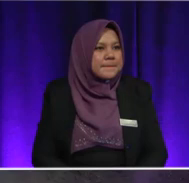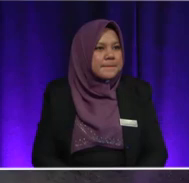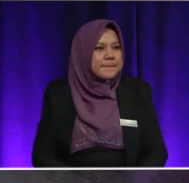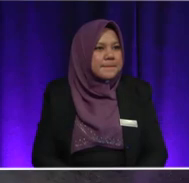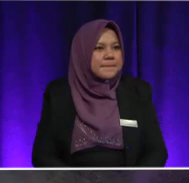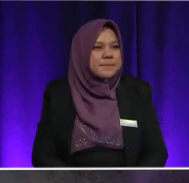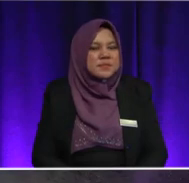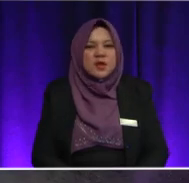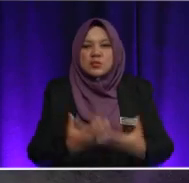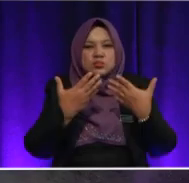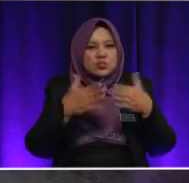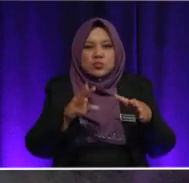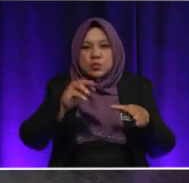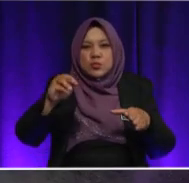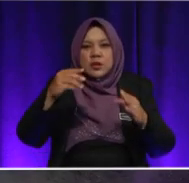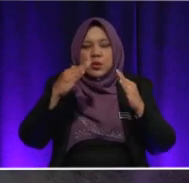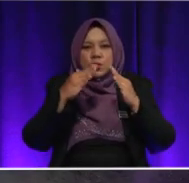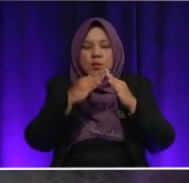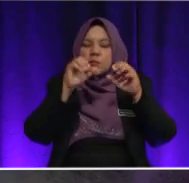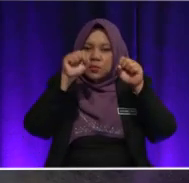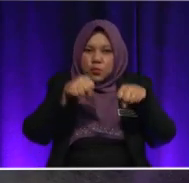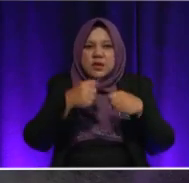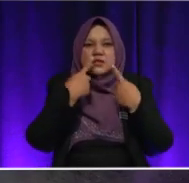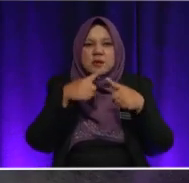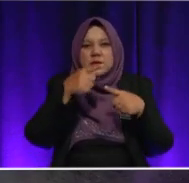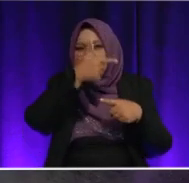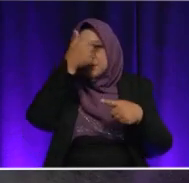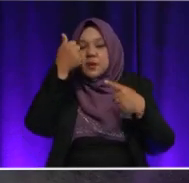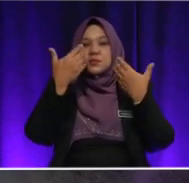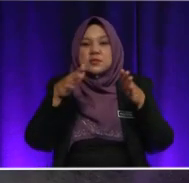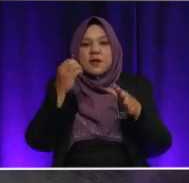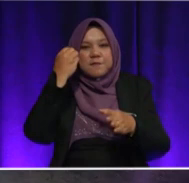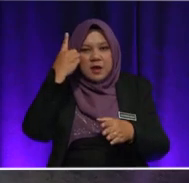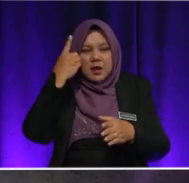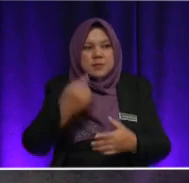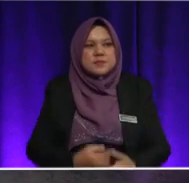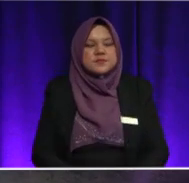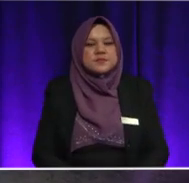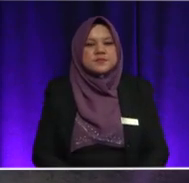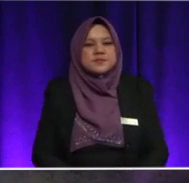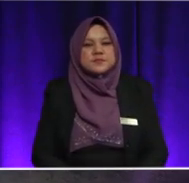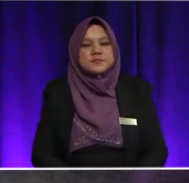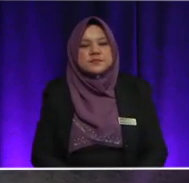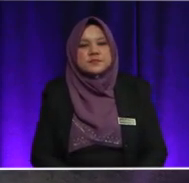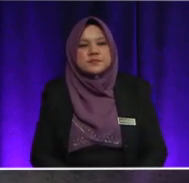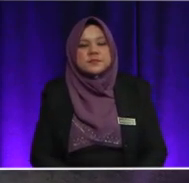apa yang kita Terangkan tadi boleh paham lah jadi Insyaallah